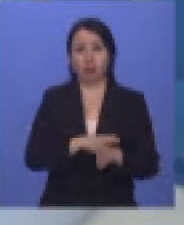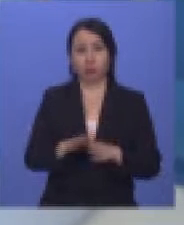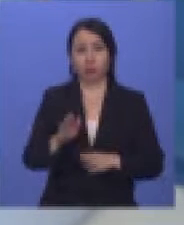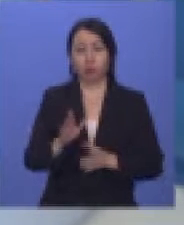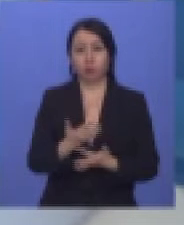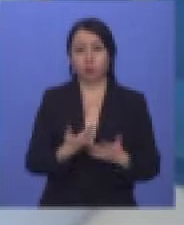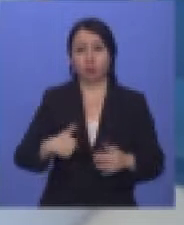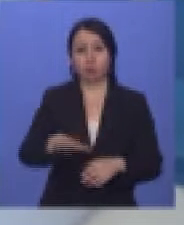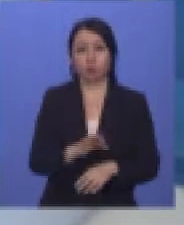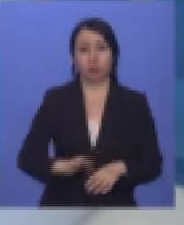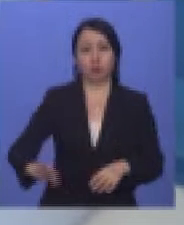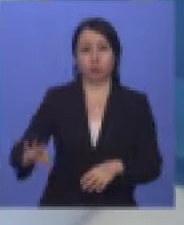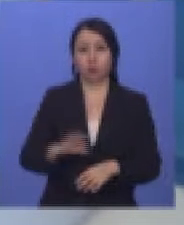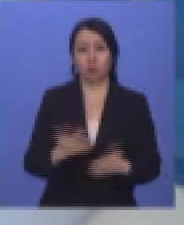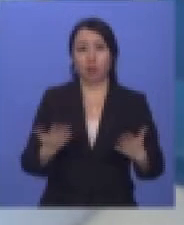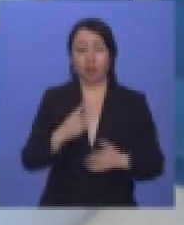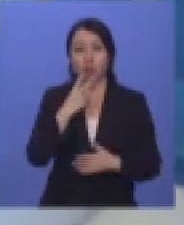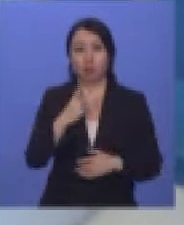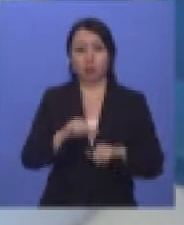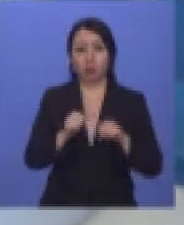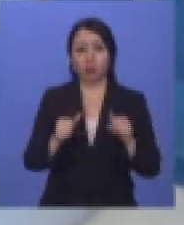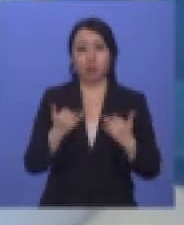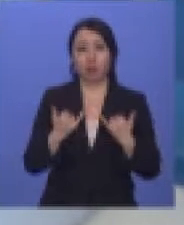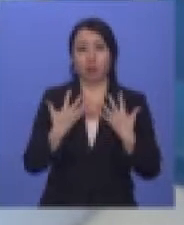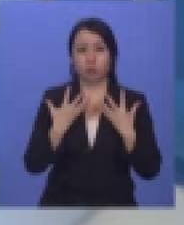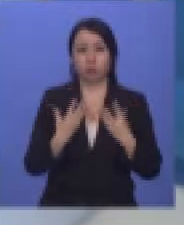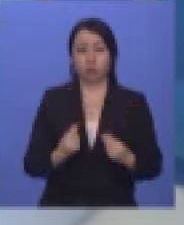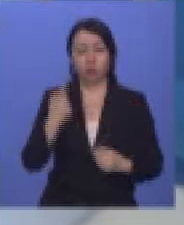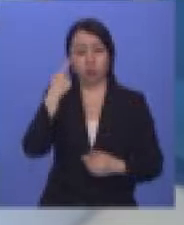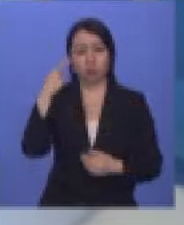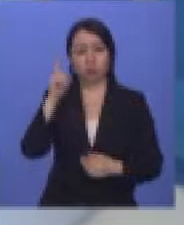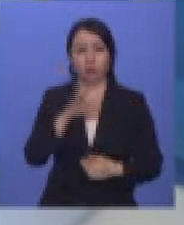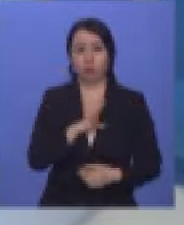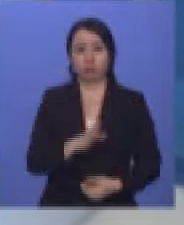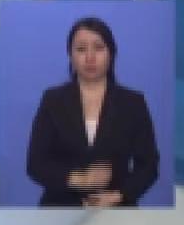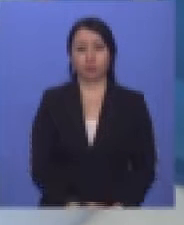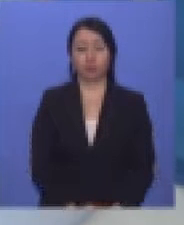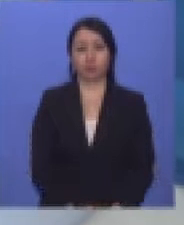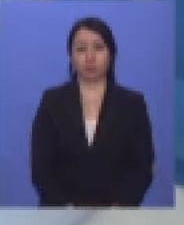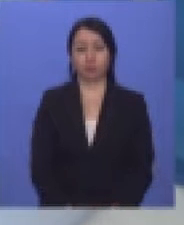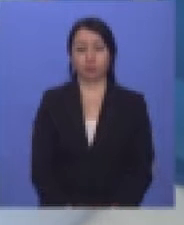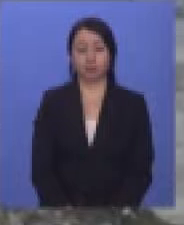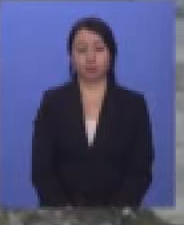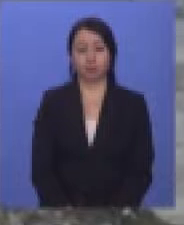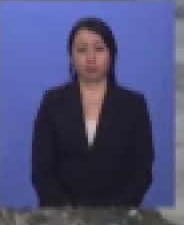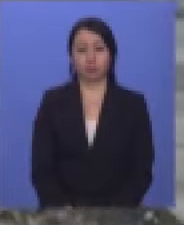и активно реализует продукцию по всей области. Каковы показатели фирмы на сегодняшний день, узнавали наши